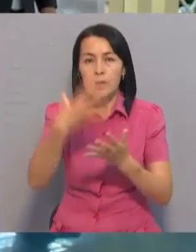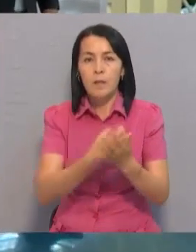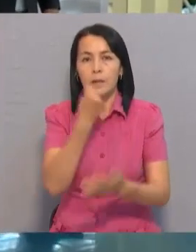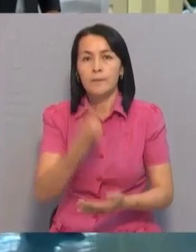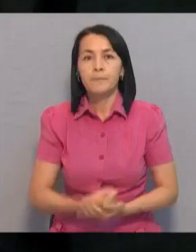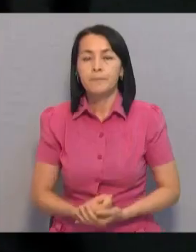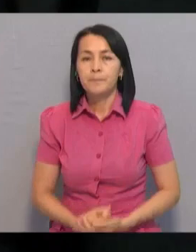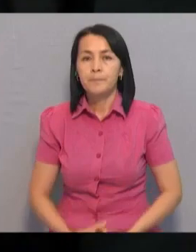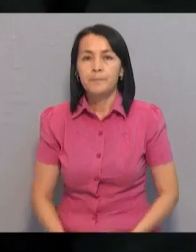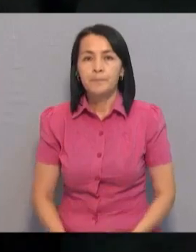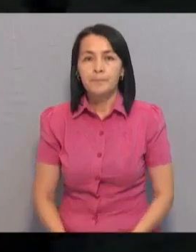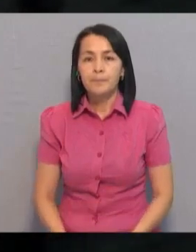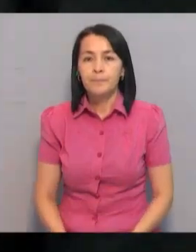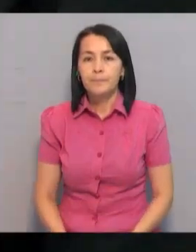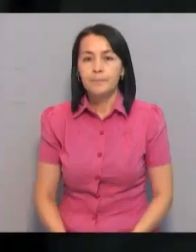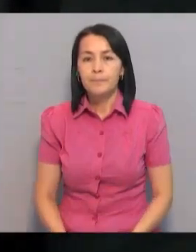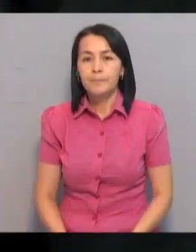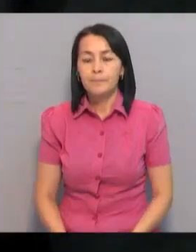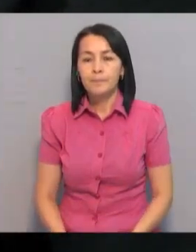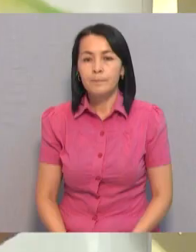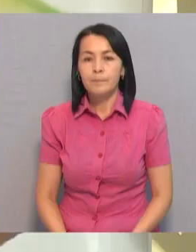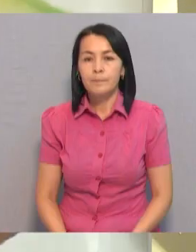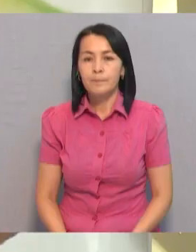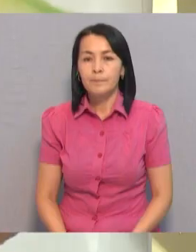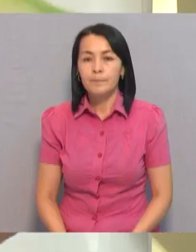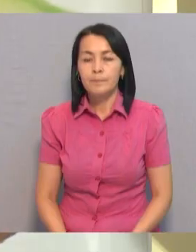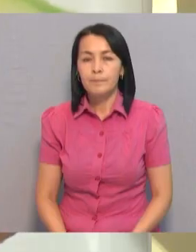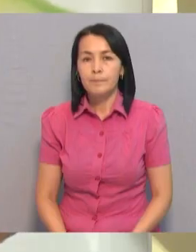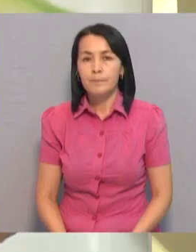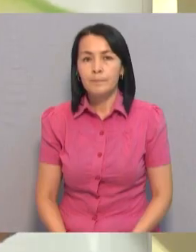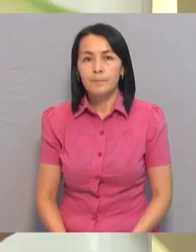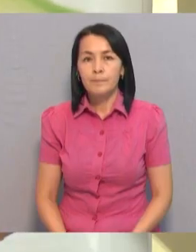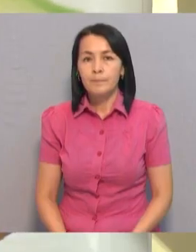жеңіп алды. Жасырбек Жұматай, Талғат Елеубеков, Алмас Танабекұлы, жаңалықтар.